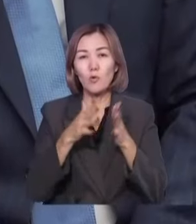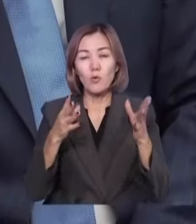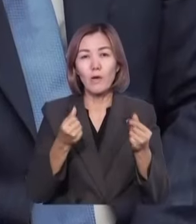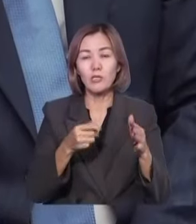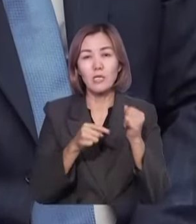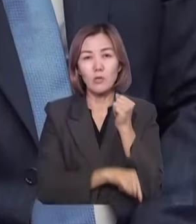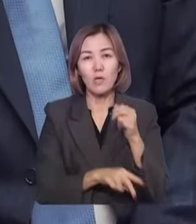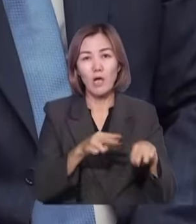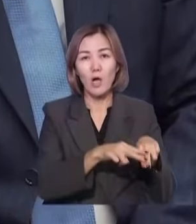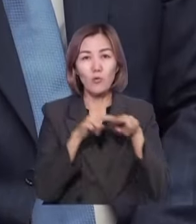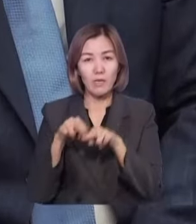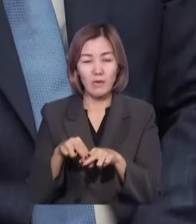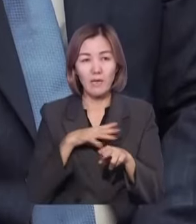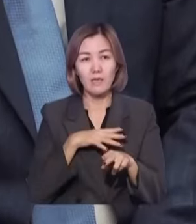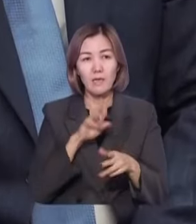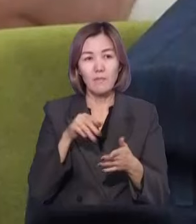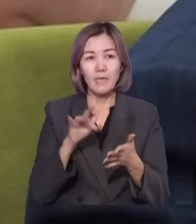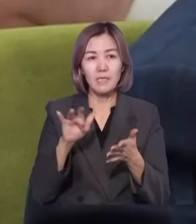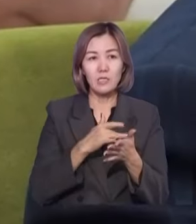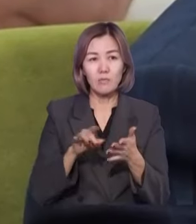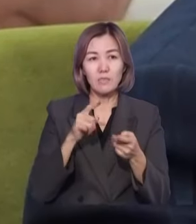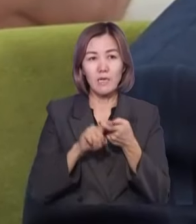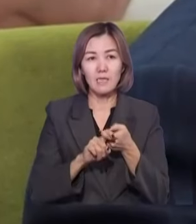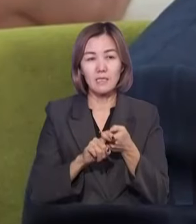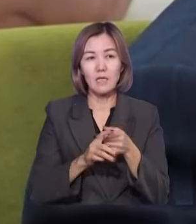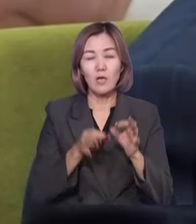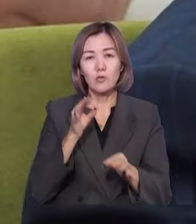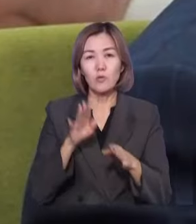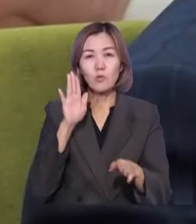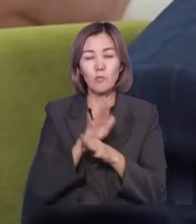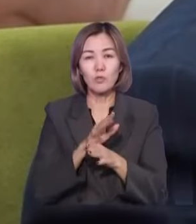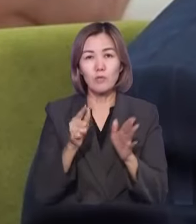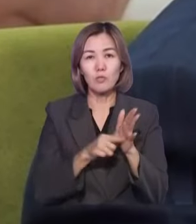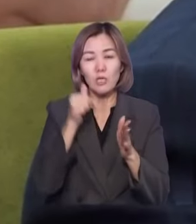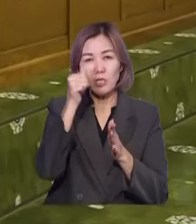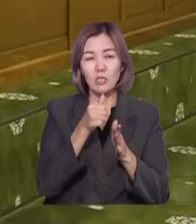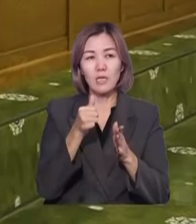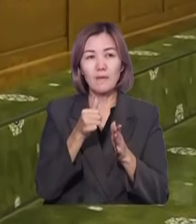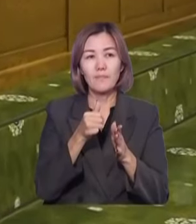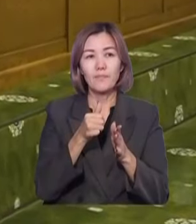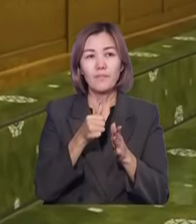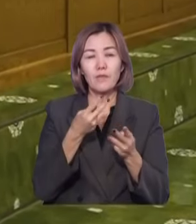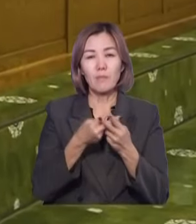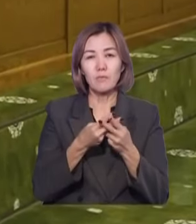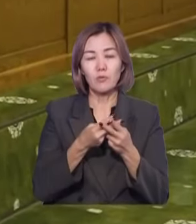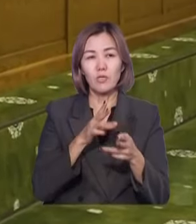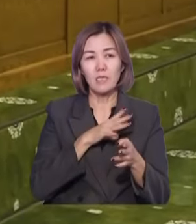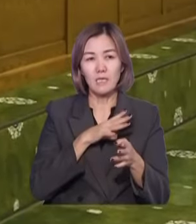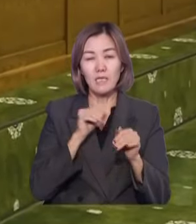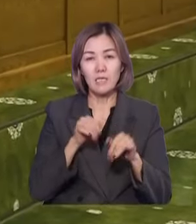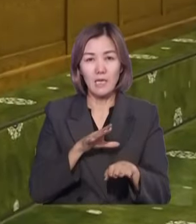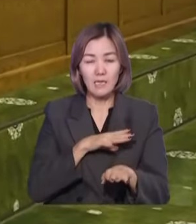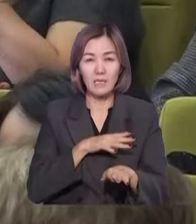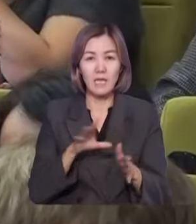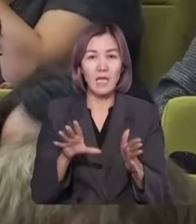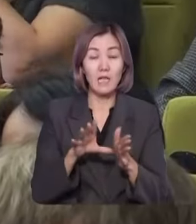қаражат аударып алған. Мекеменің бас есепшісіне қатысты сот үкімі шығып, 7 жылға шартты түрде бас бостандығынан айырылды. Ал